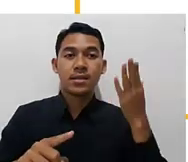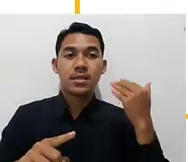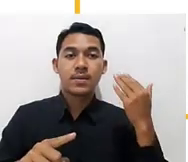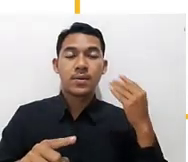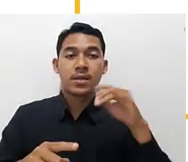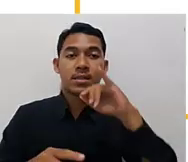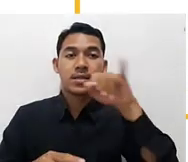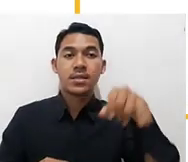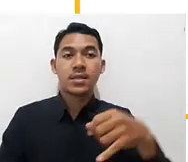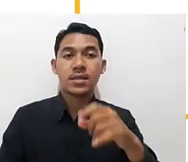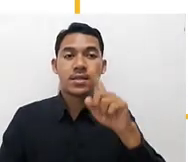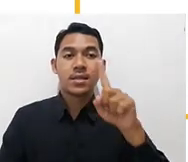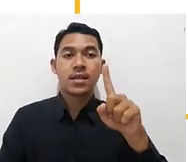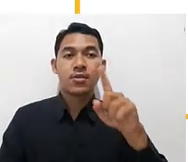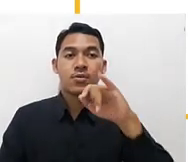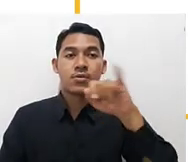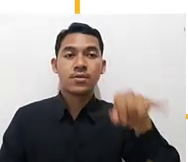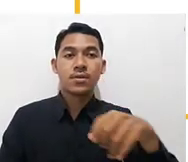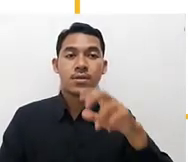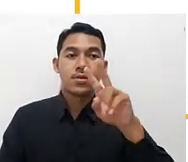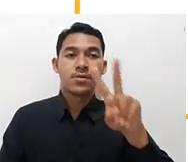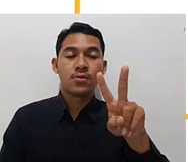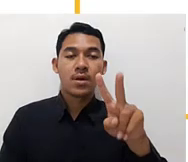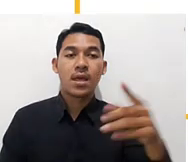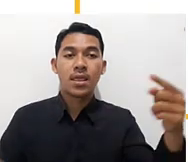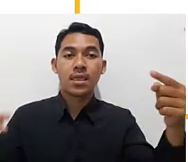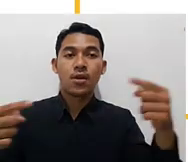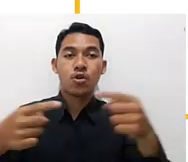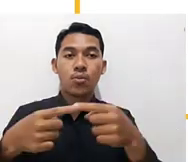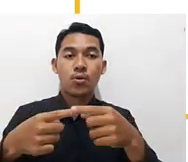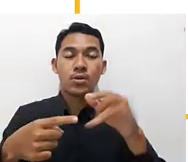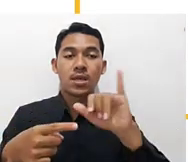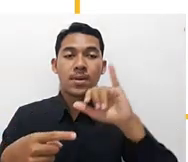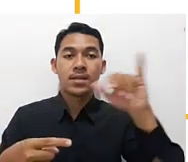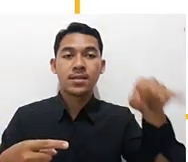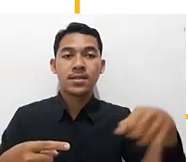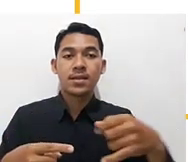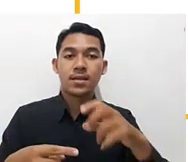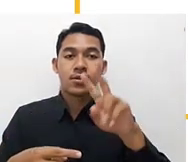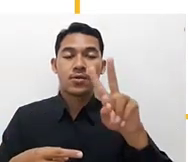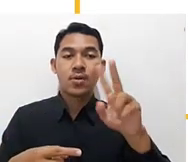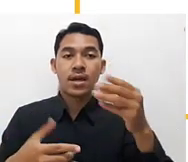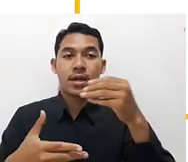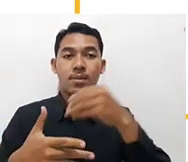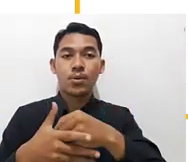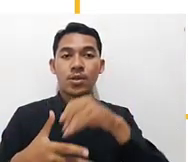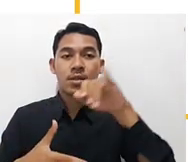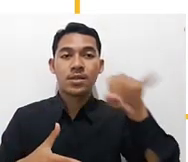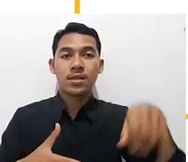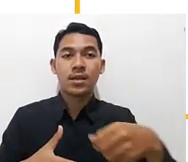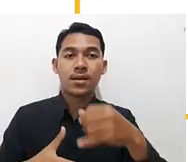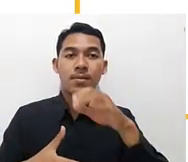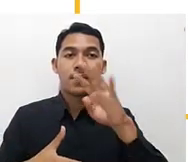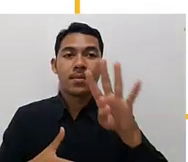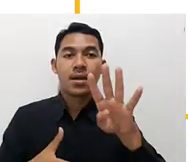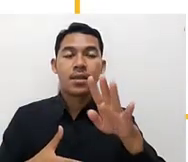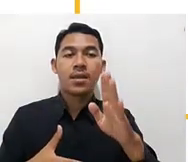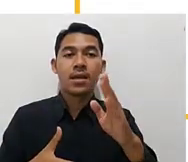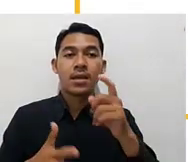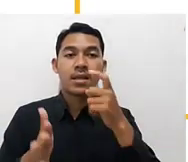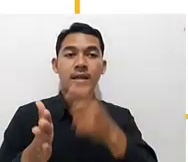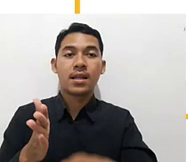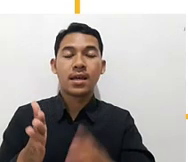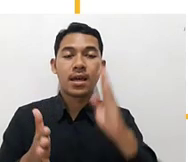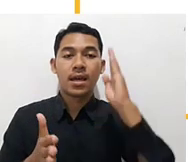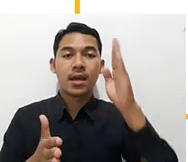dan J2. Karena kan kalau kita lihat kan di sini kan dia terhubung ya terhadap J2 dan juga terhadap input dari J4. Sementara nilai dari J4 akan mempengaruhi